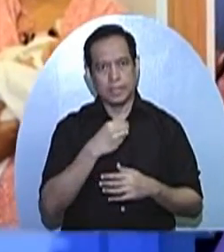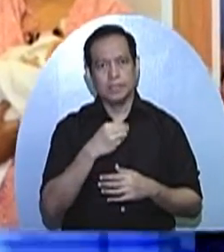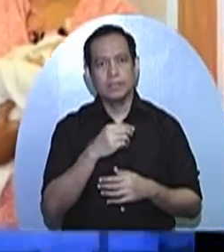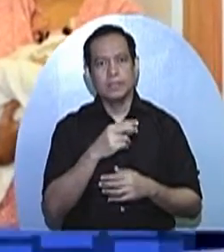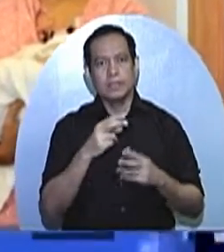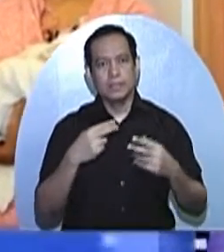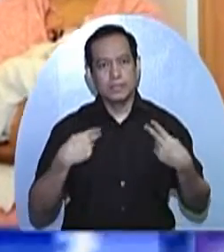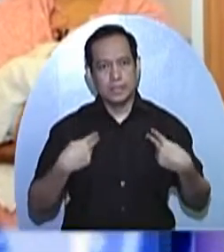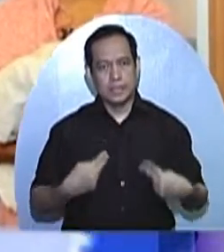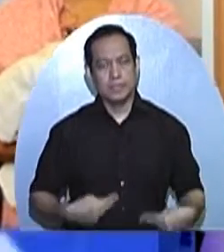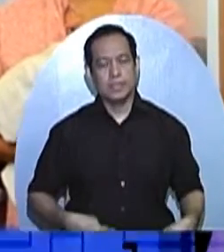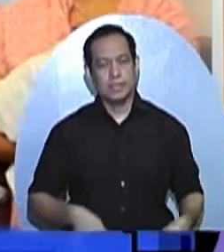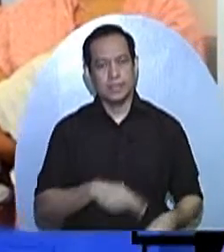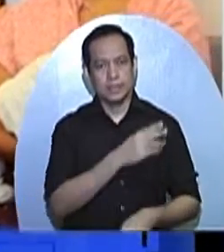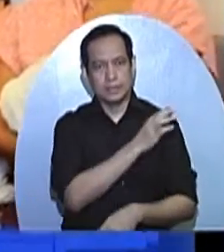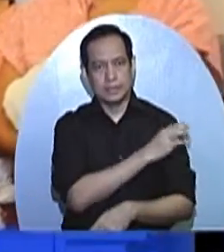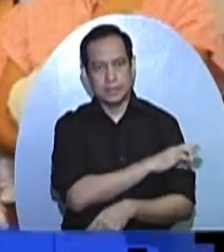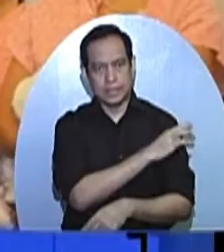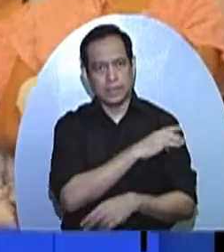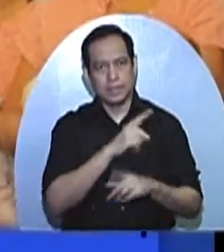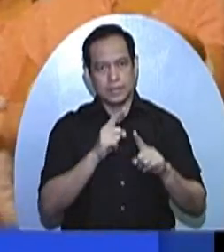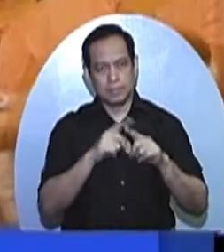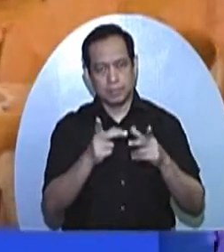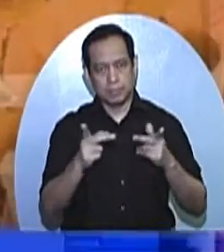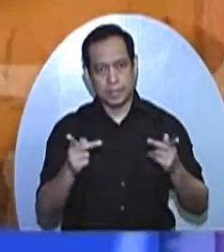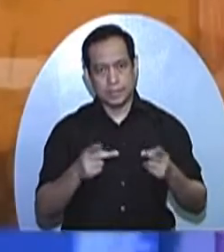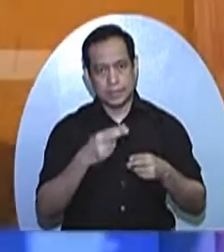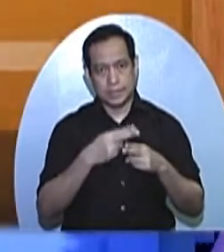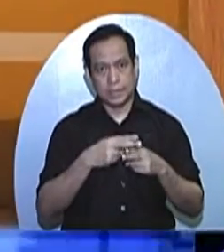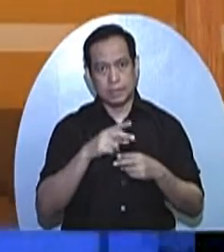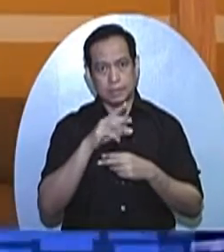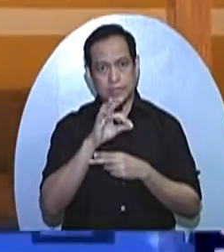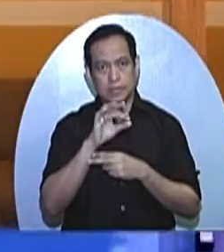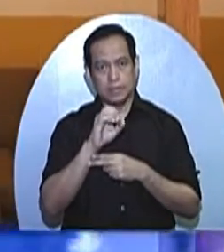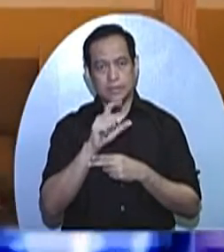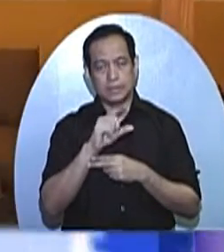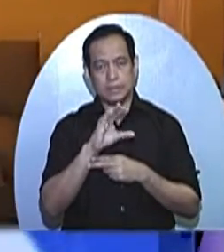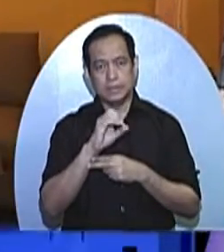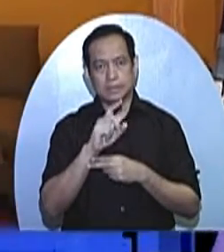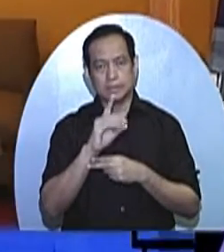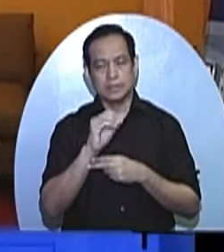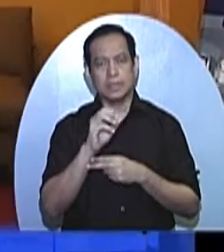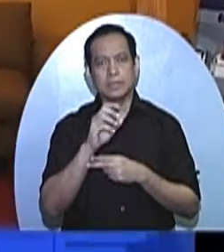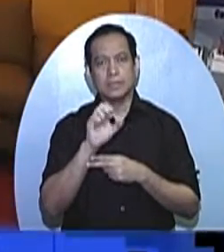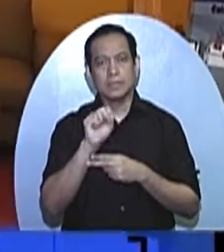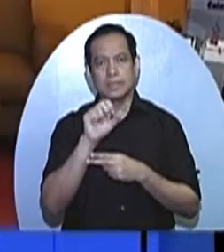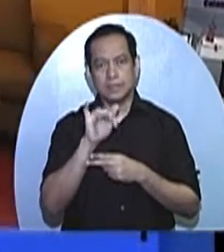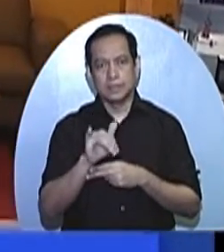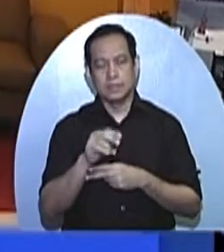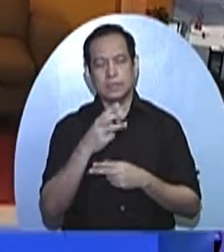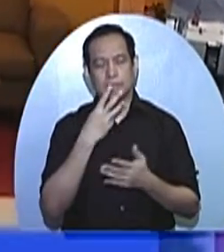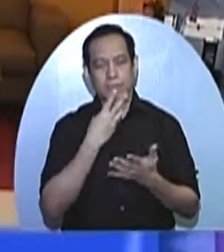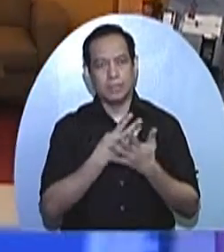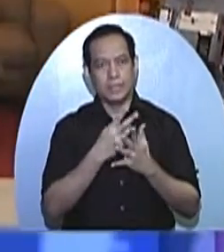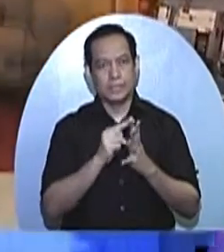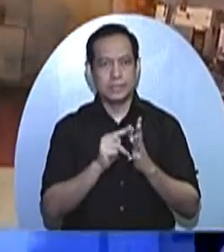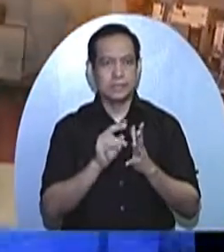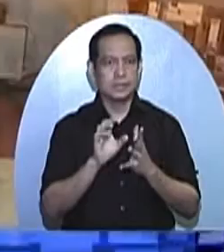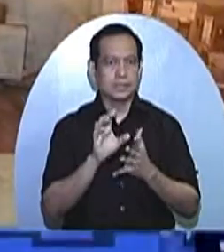pagpapaganda ng mga health center sa iba't ibang lugar kung tawagin ay Felicidad C. Wellness